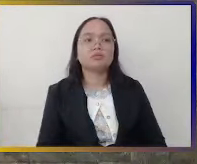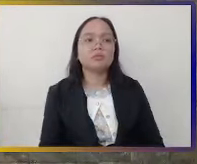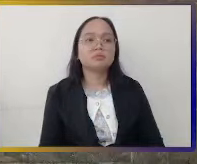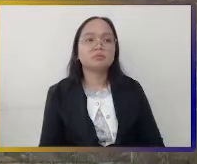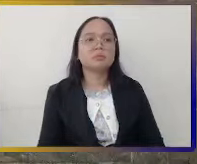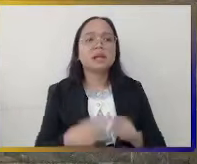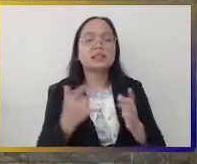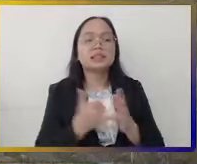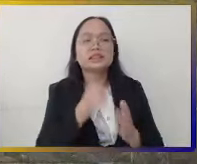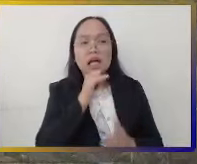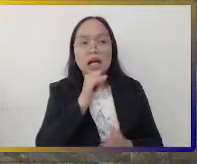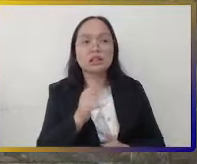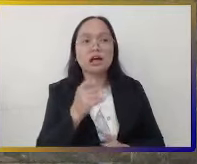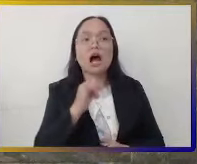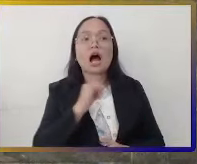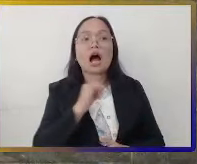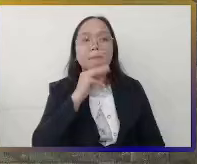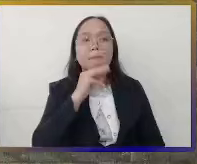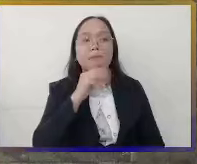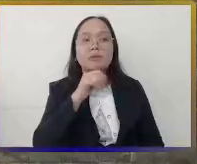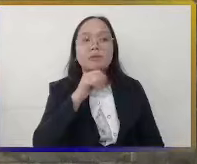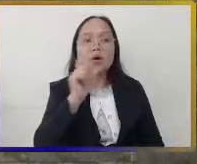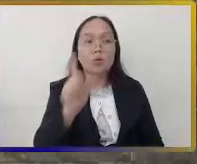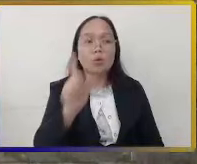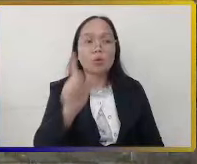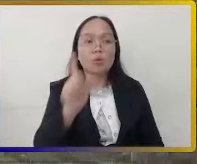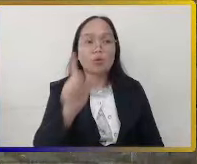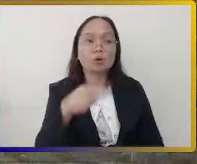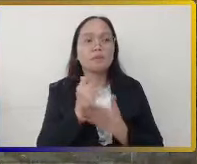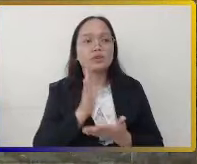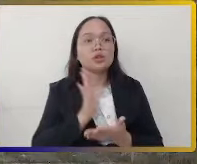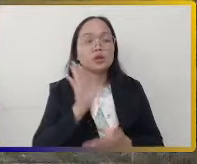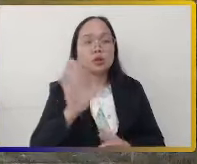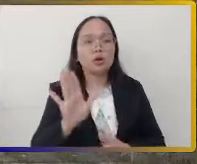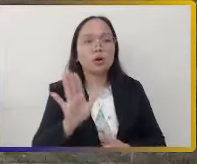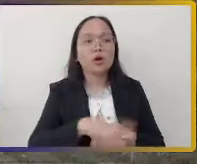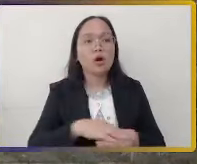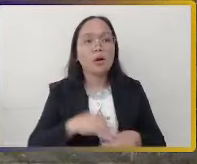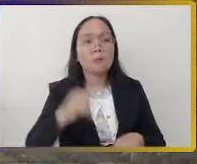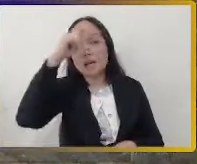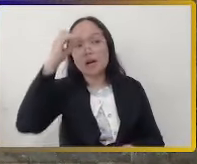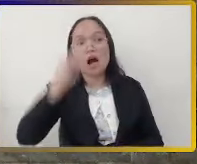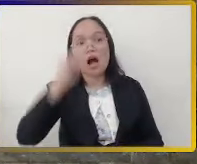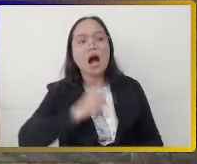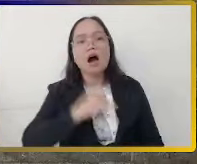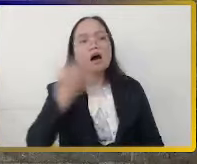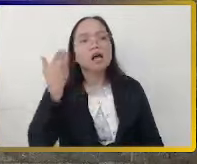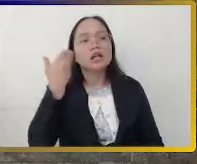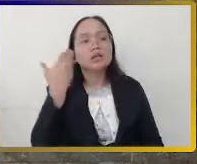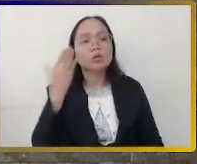it is not, I am not the one who approve your calling because I don't know